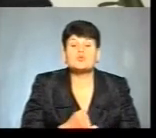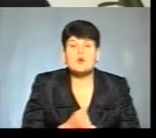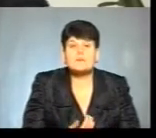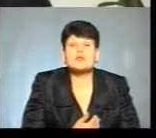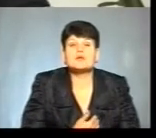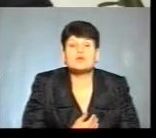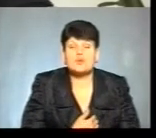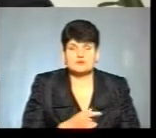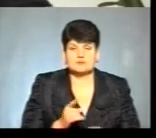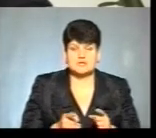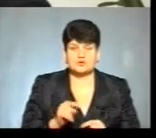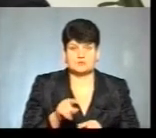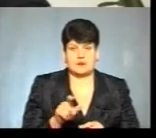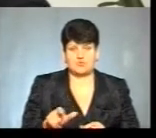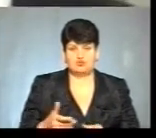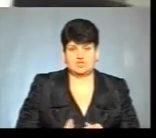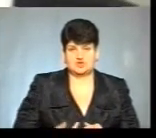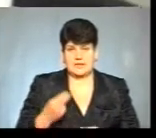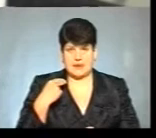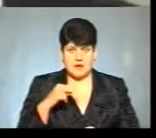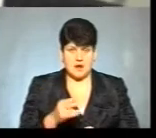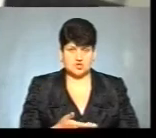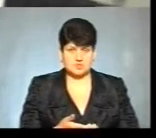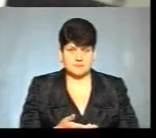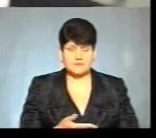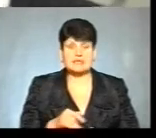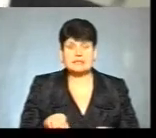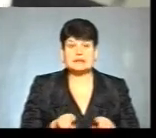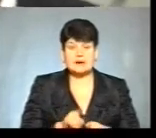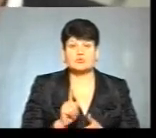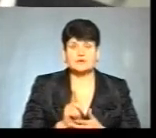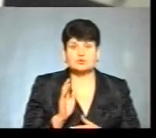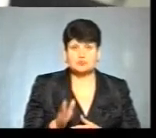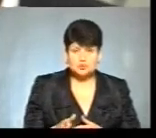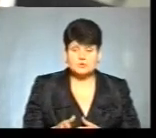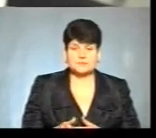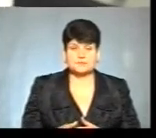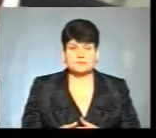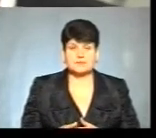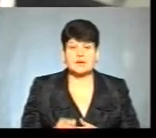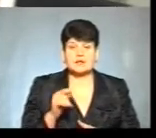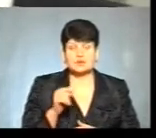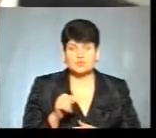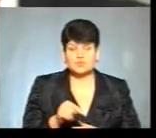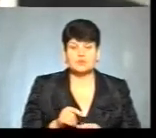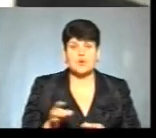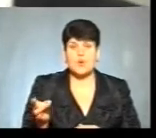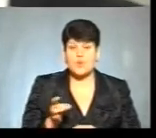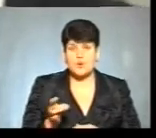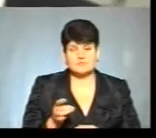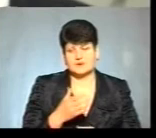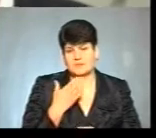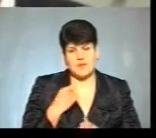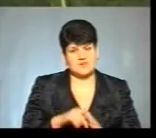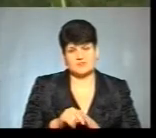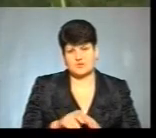хоче, щоб дійсно, щоб там люди жили краще в громаді. Так воно має бути. І тут розмір абсолютно не